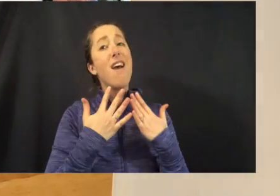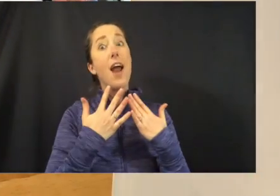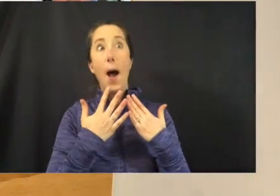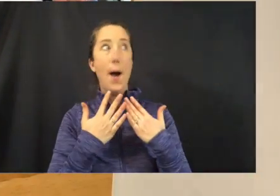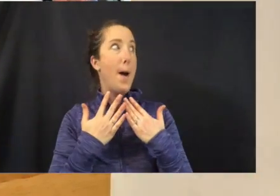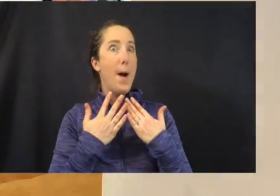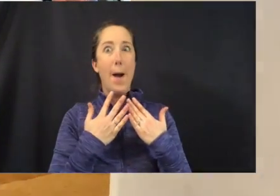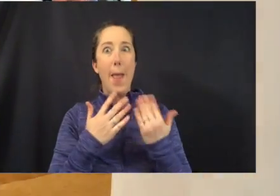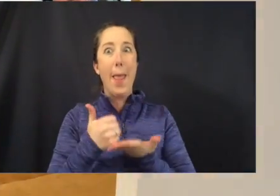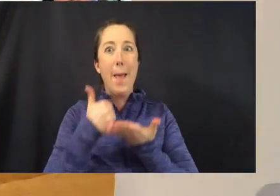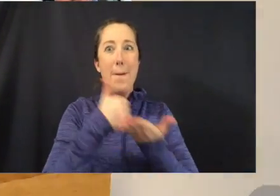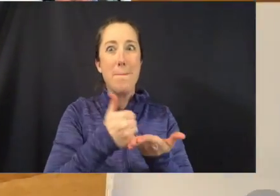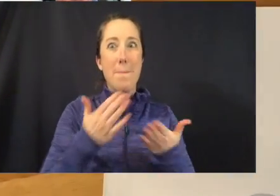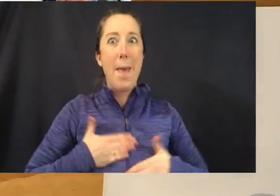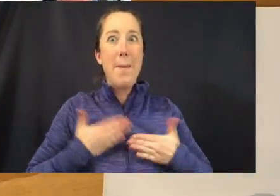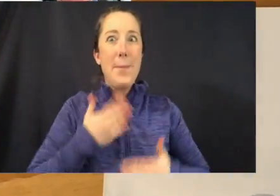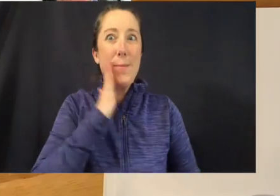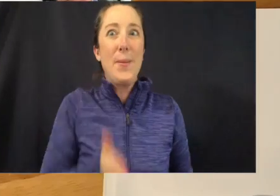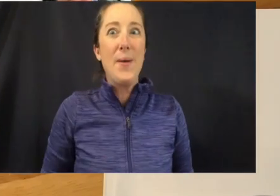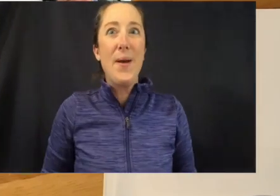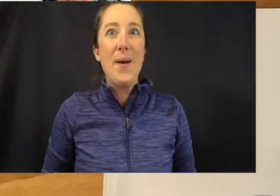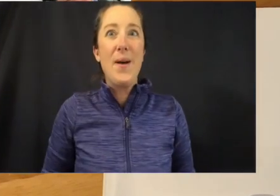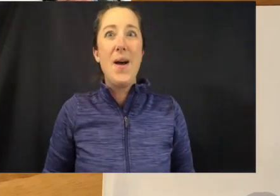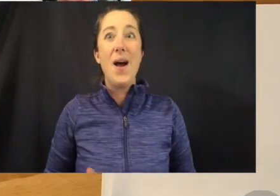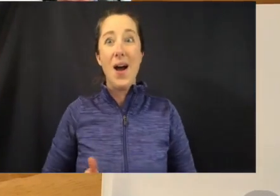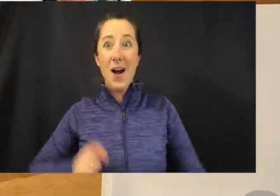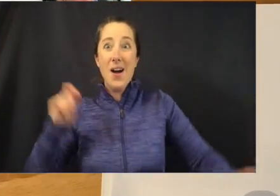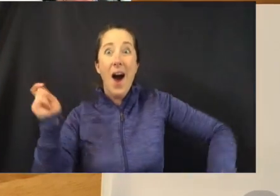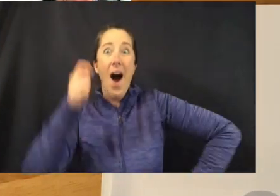ferai de tout pour le rendre heureux.